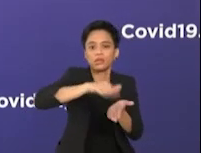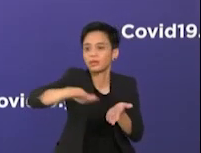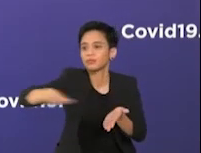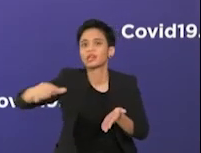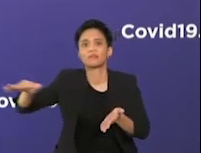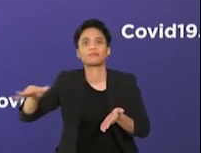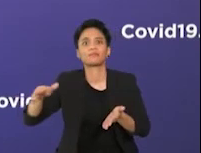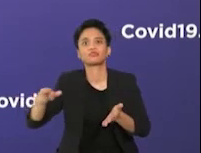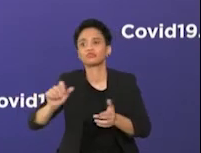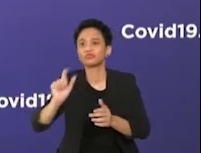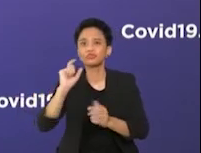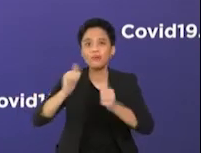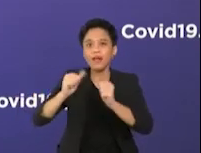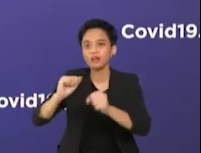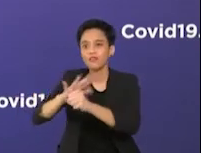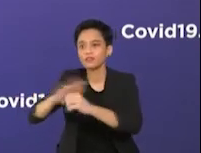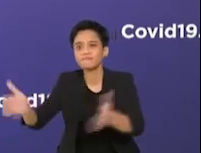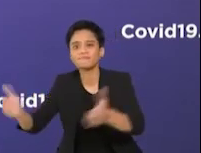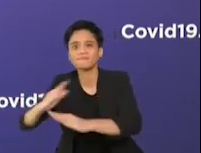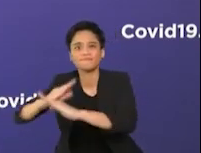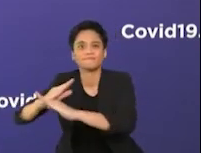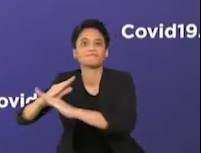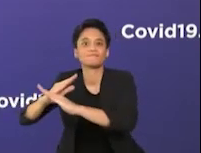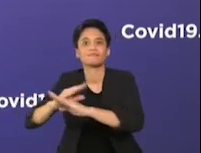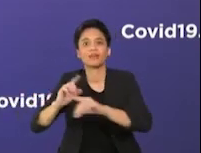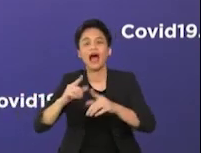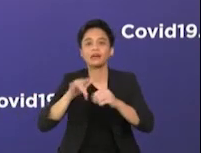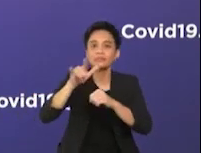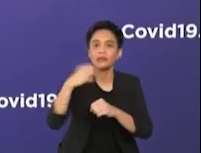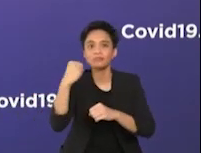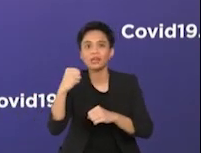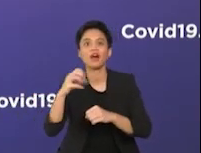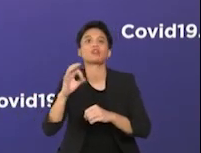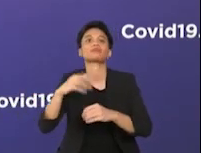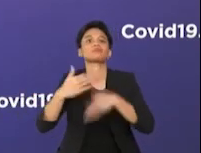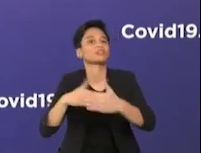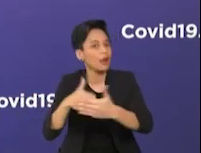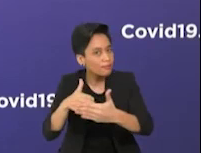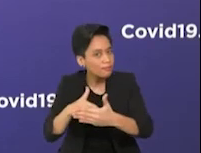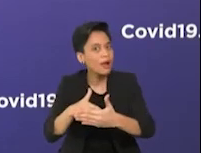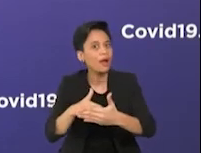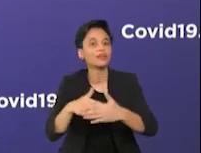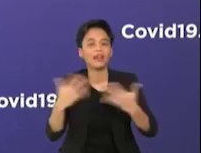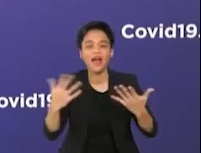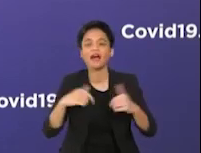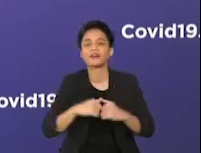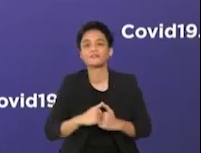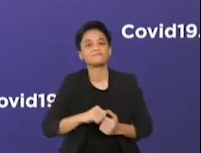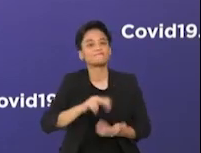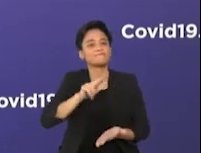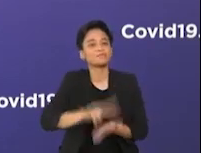tempat yang lain terhambat juga atas dasar inilah kemudian pemerintah mengeluarkan kebijakan